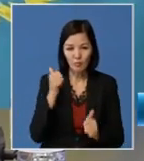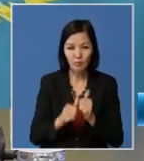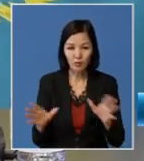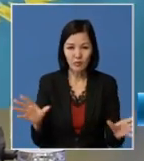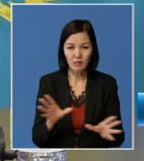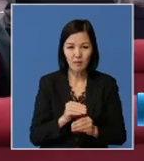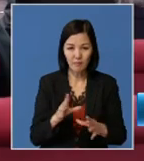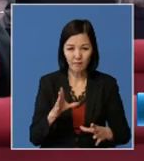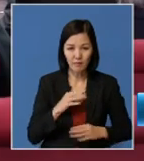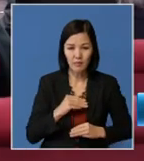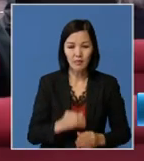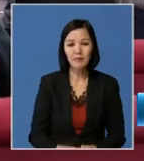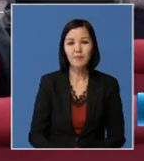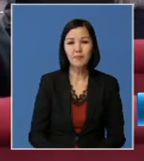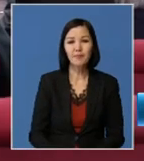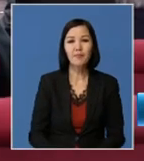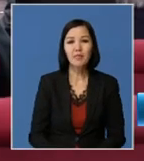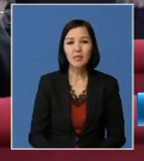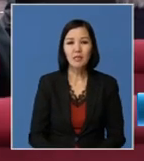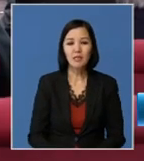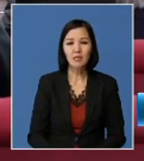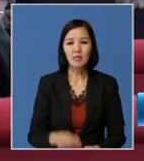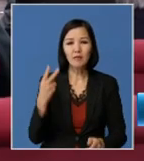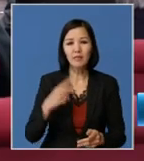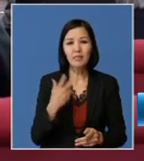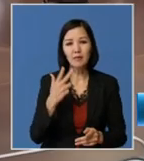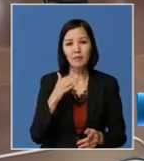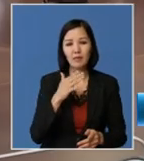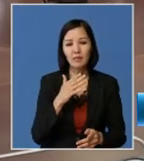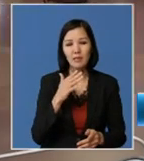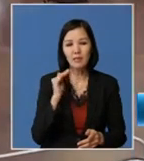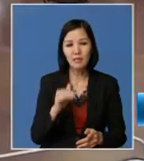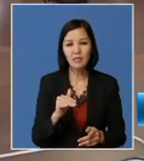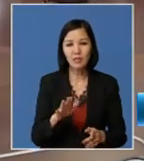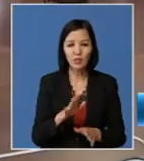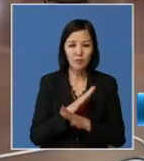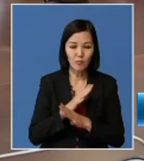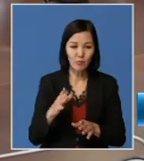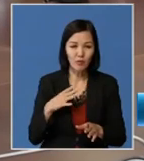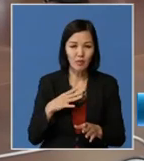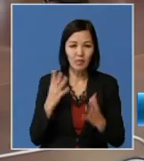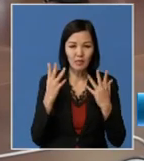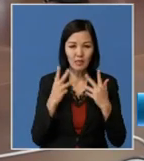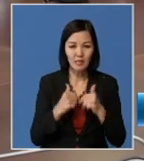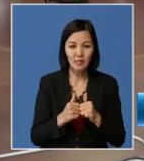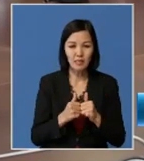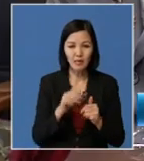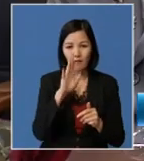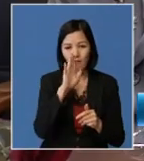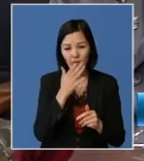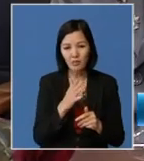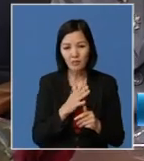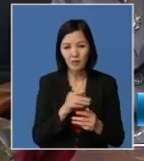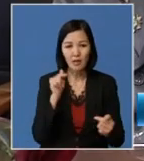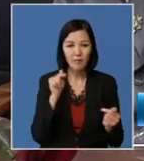нами. Разрушенные города, свыше 25 миллионов человеческих жертв. Такова статистика фашизма. Но